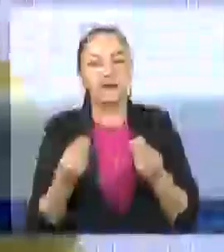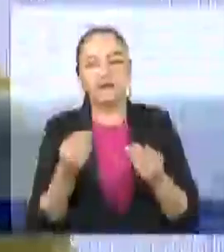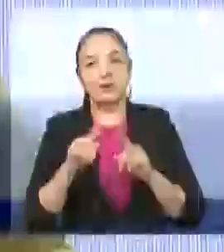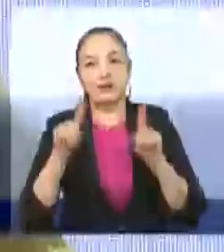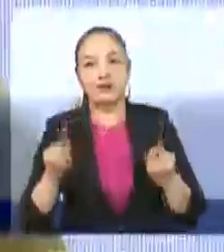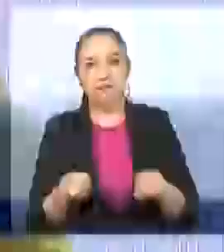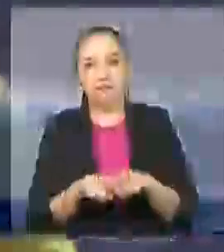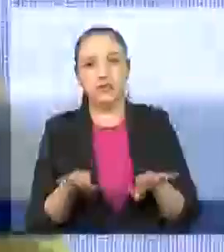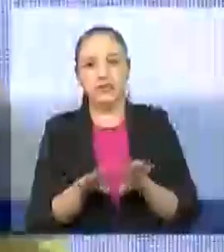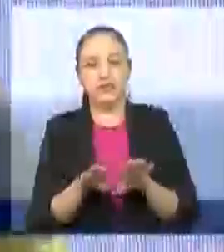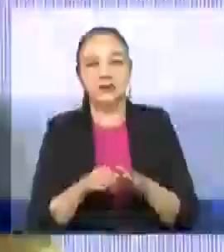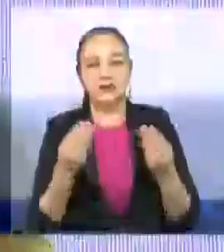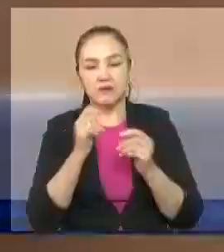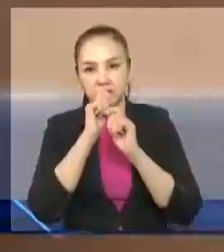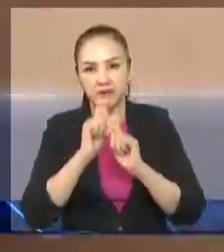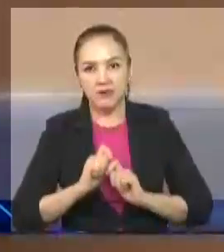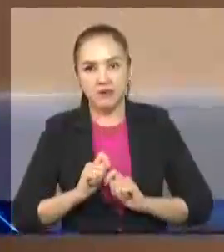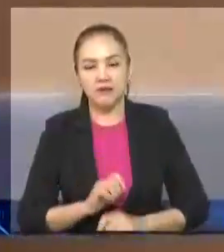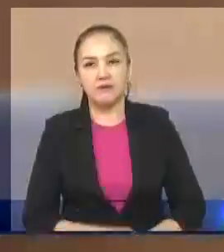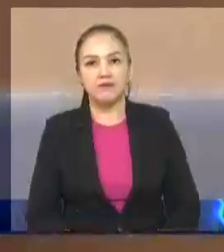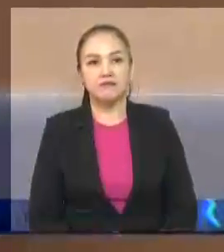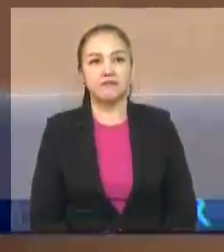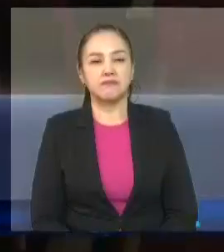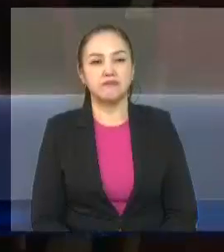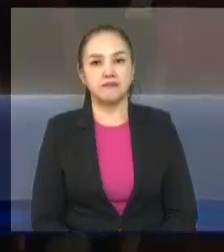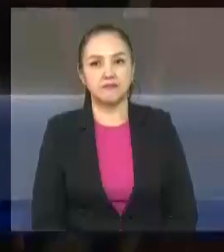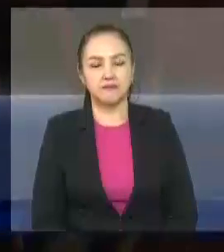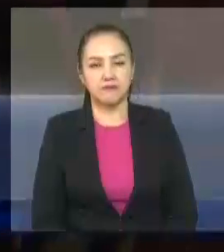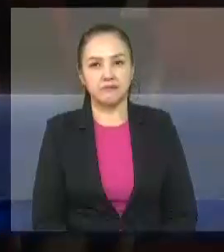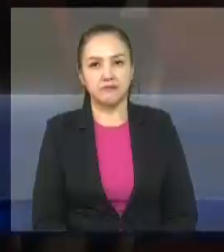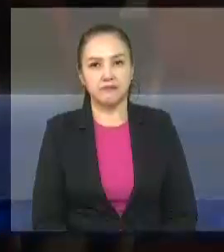сертификаты, а также ценные подарки. Шасан Жолбаков, Азамат Сауханов, телеканал Актобе.